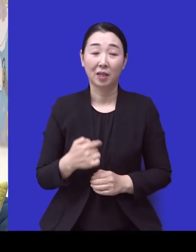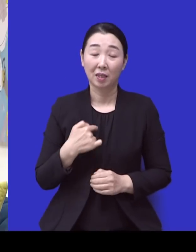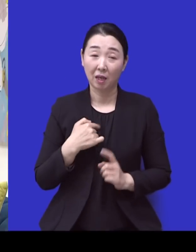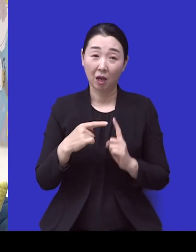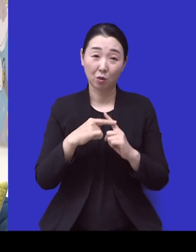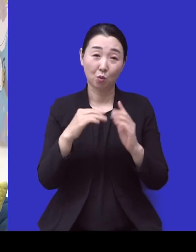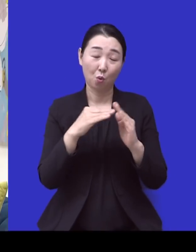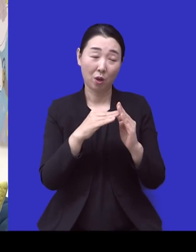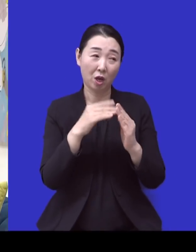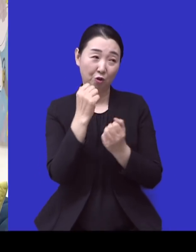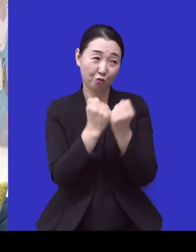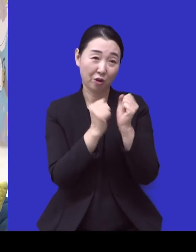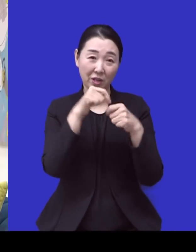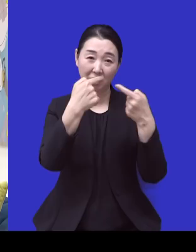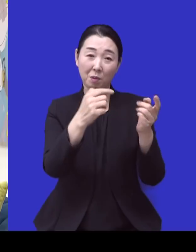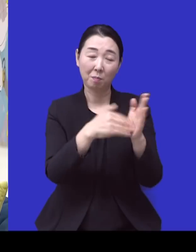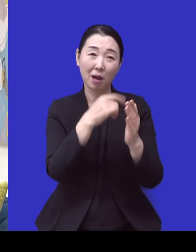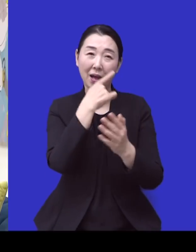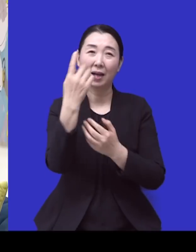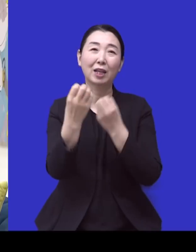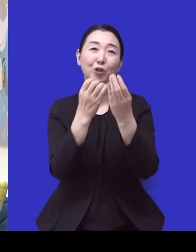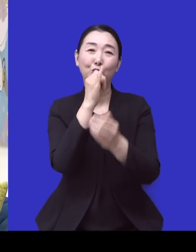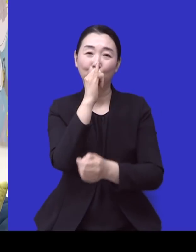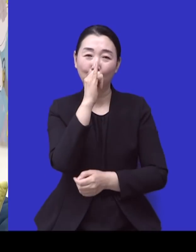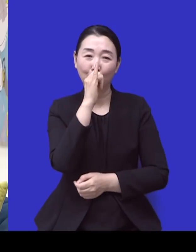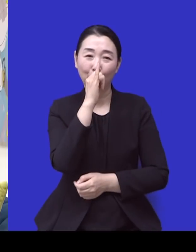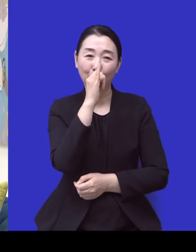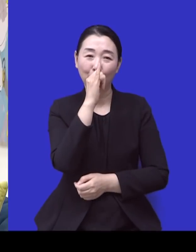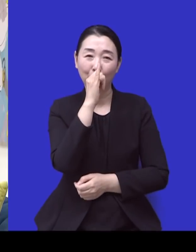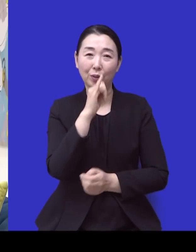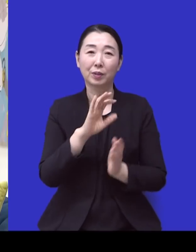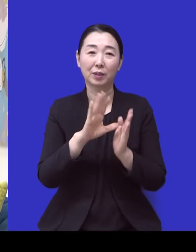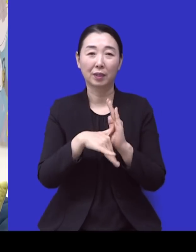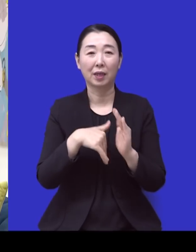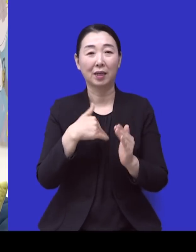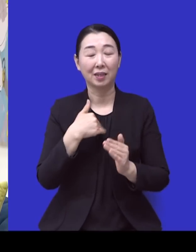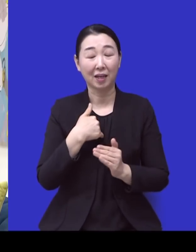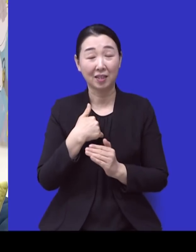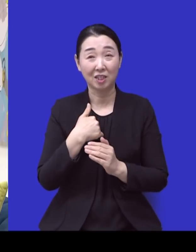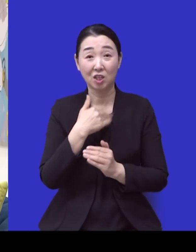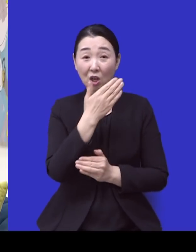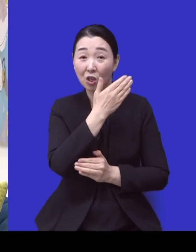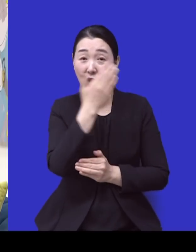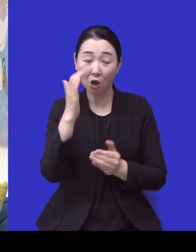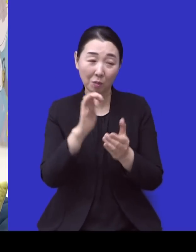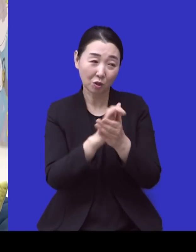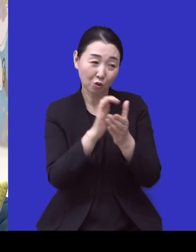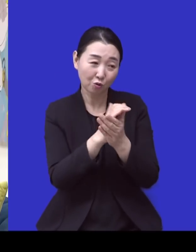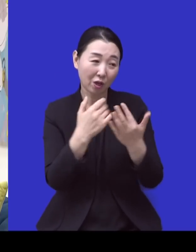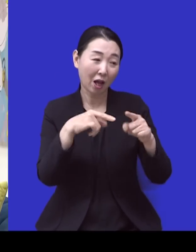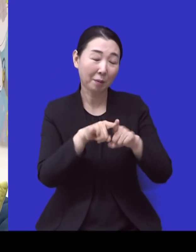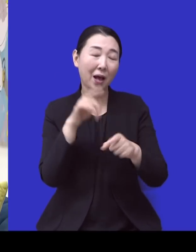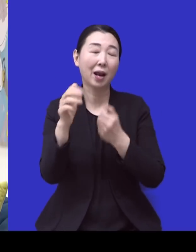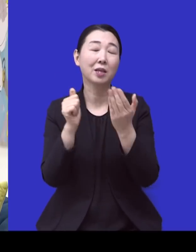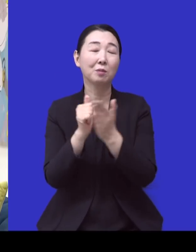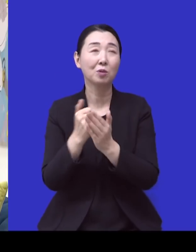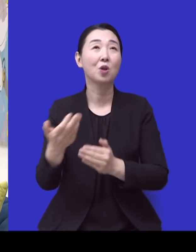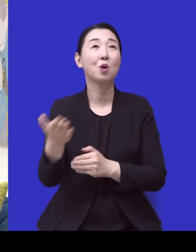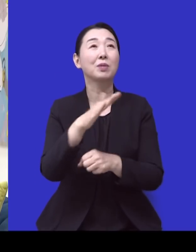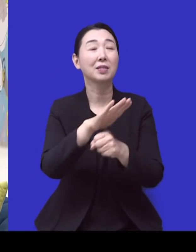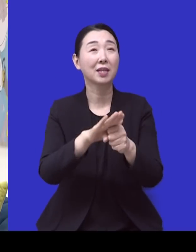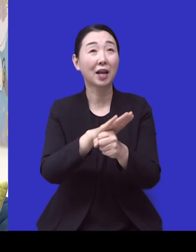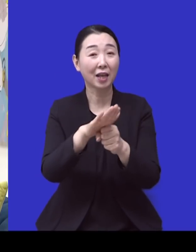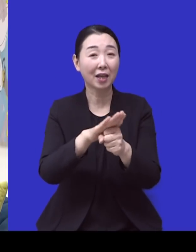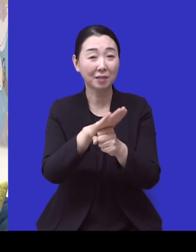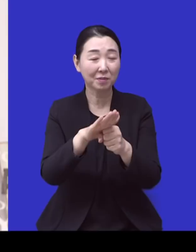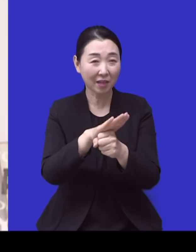교회 수련회에 가서 이제 간증을 하게 됐을 때 저 같은 어린 친구들 앞에서 하나님 여러분을 사랑하세요 라고 말을 하고